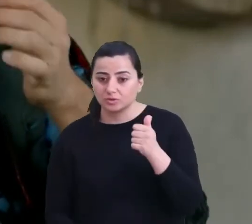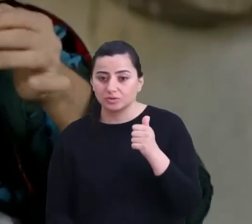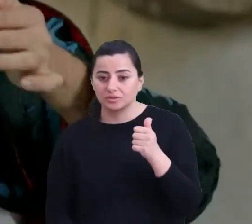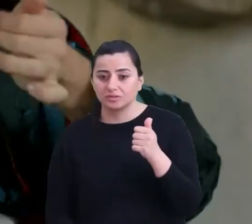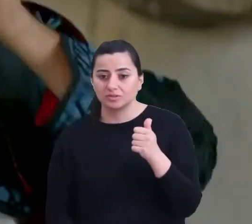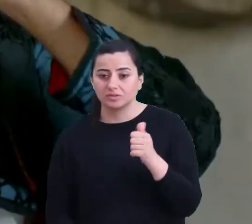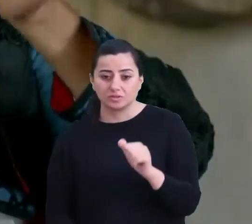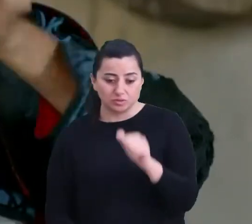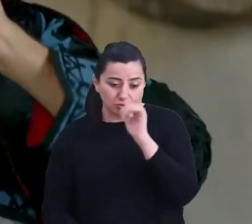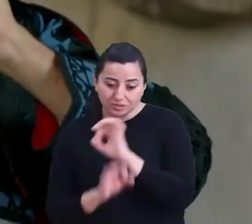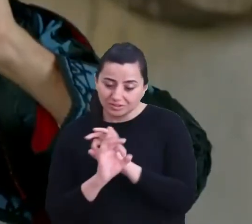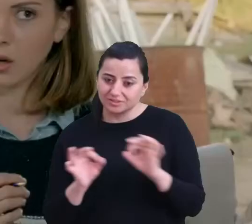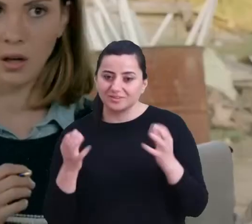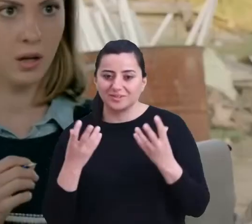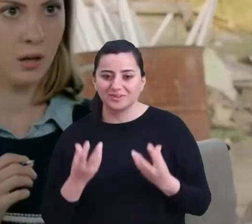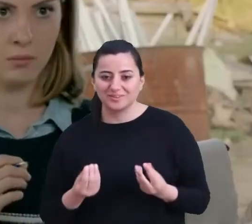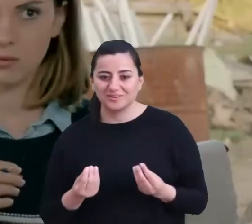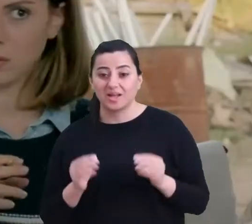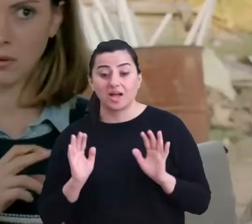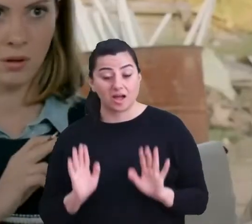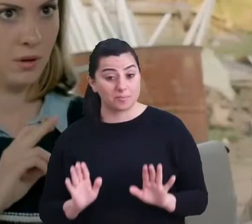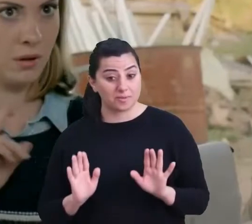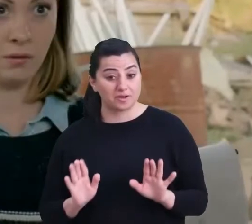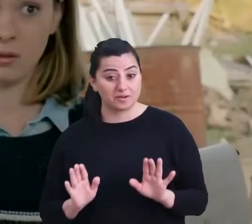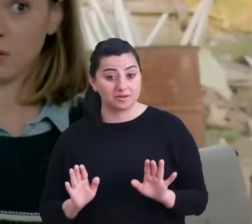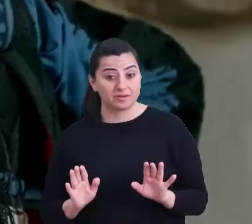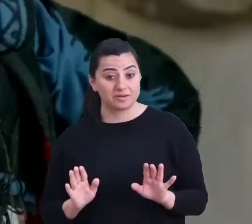gelir. Susuz yaşa emme,